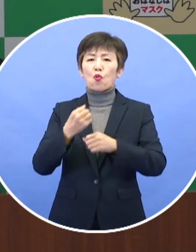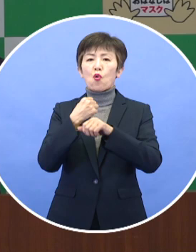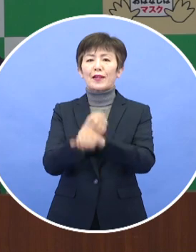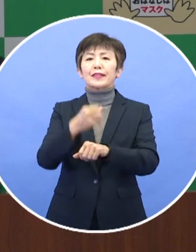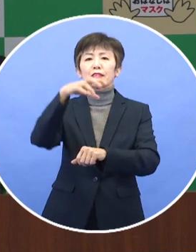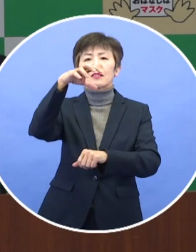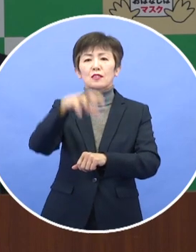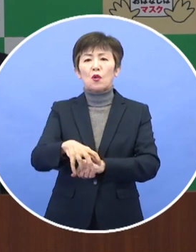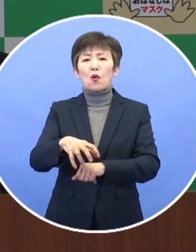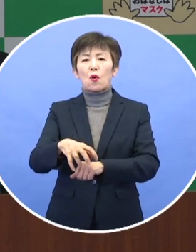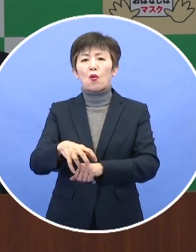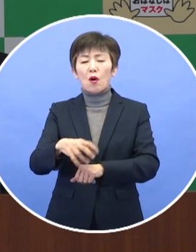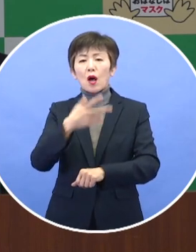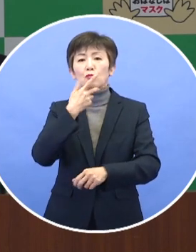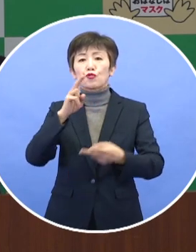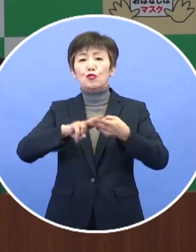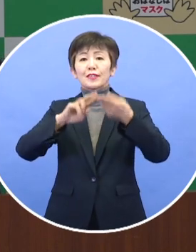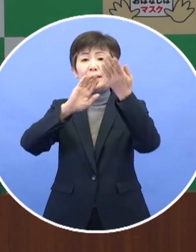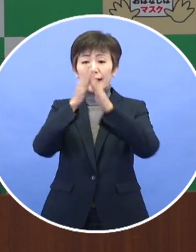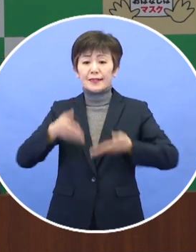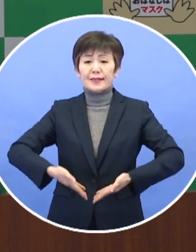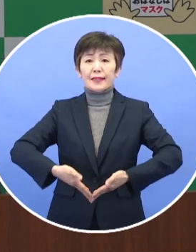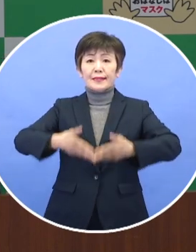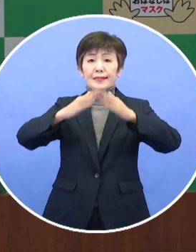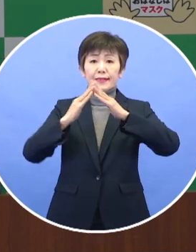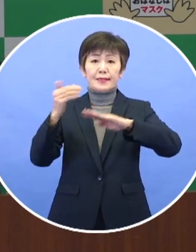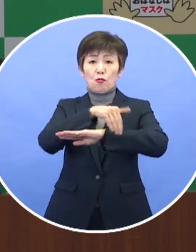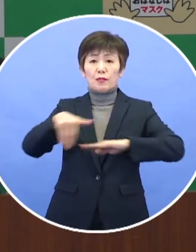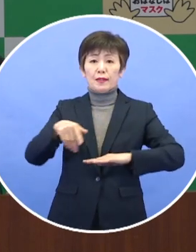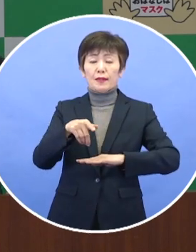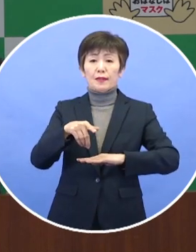県に設置されるということでございます。